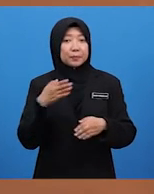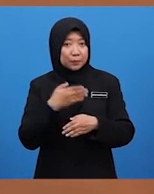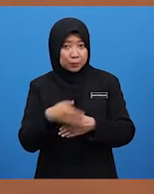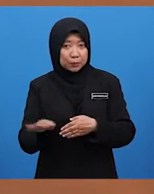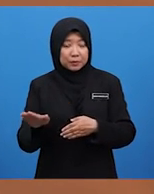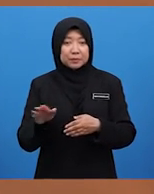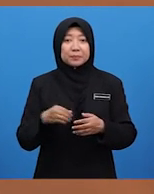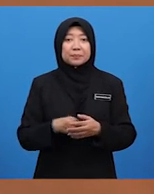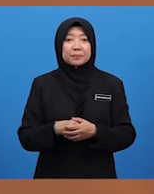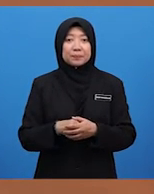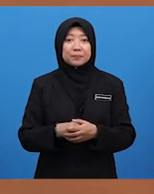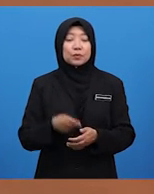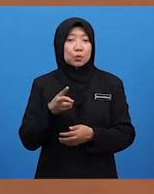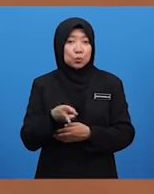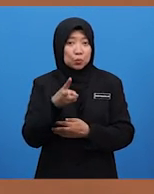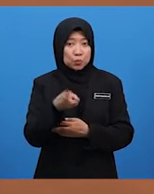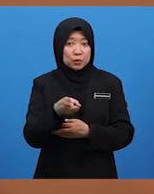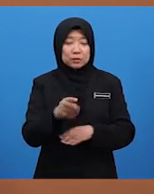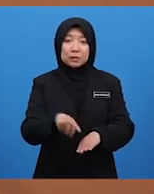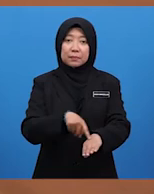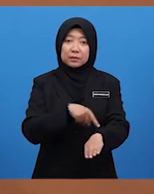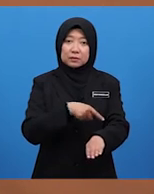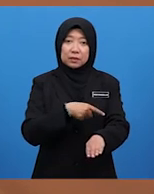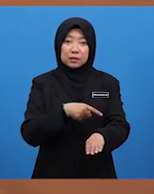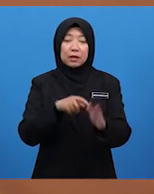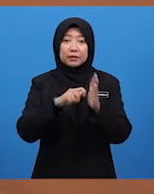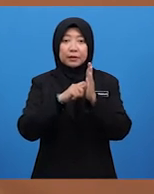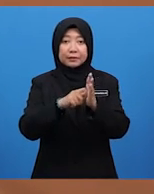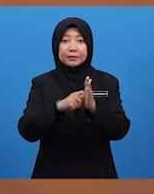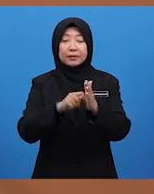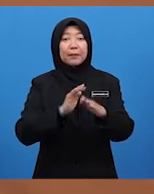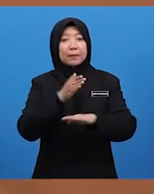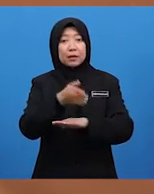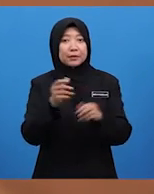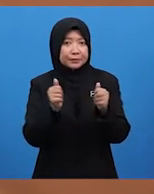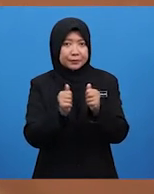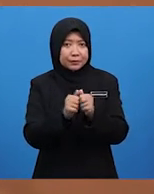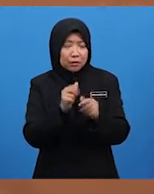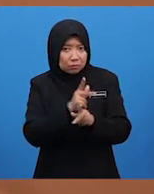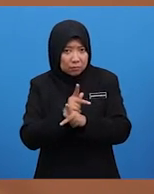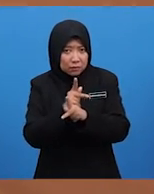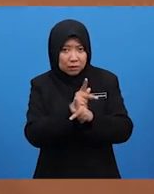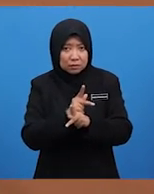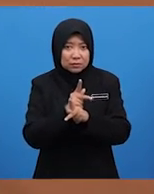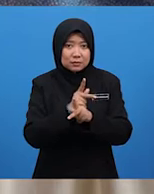Kemudian, gunting sepanjang tanda belah dengan berhati-hati.